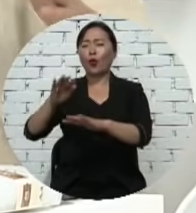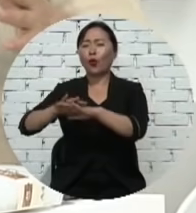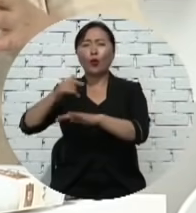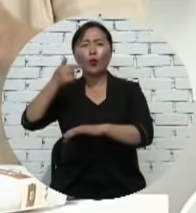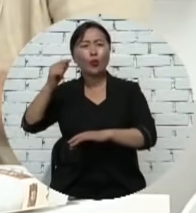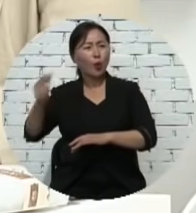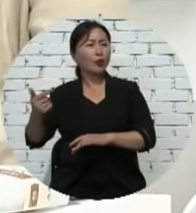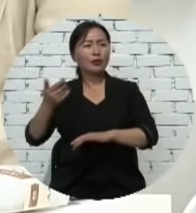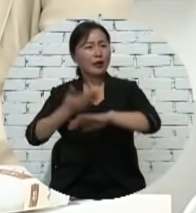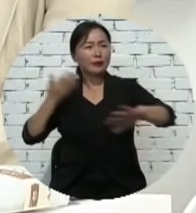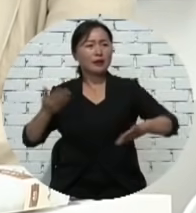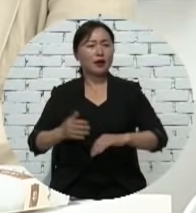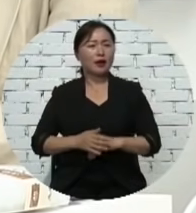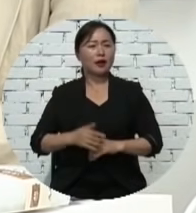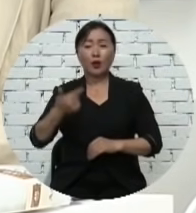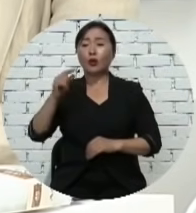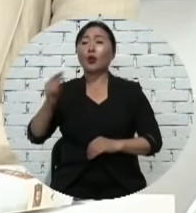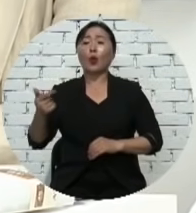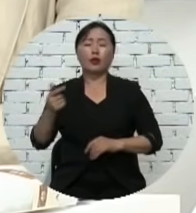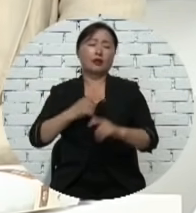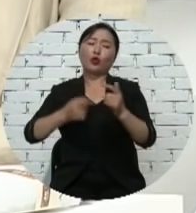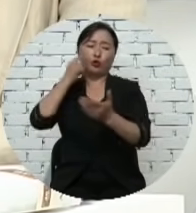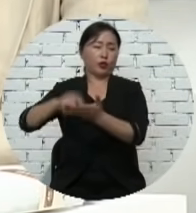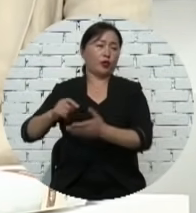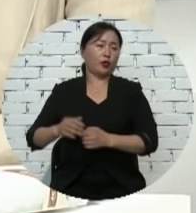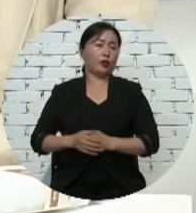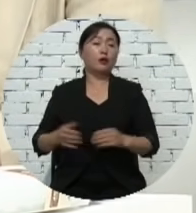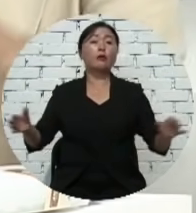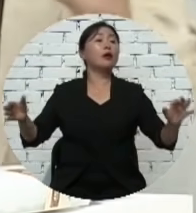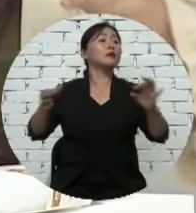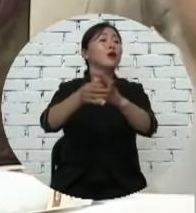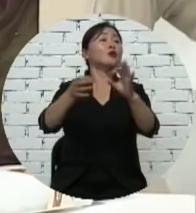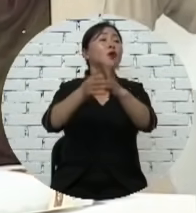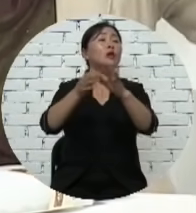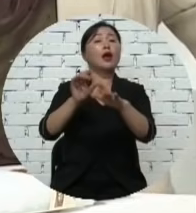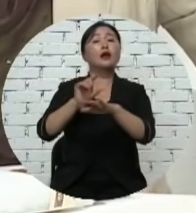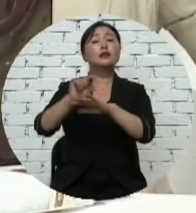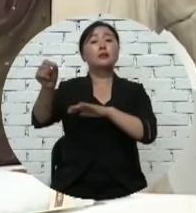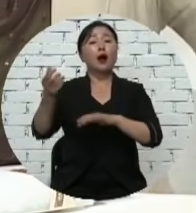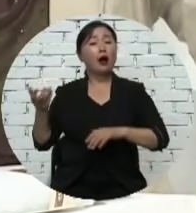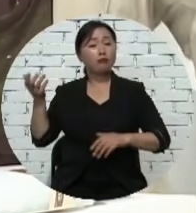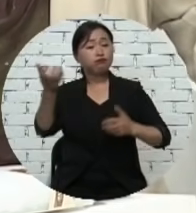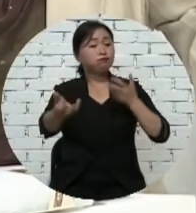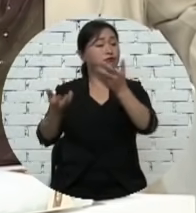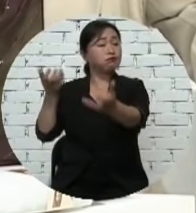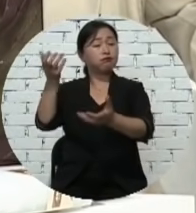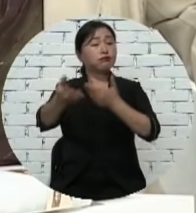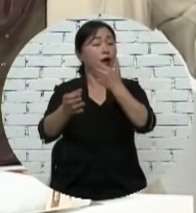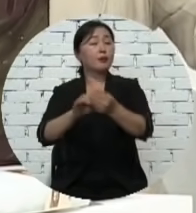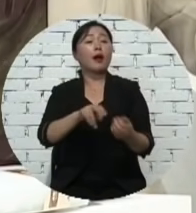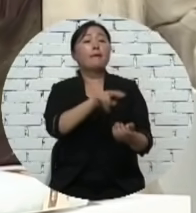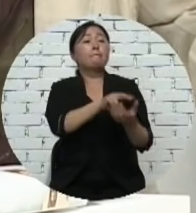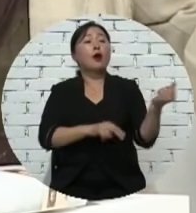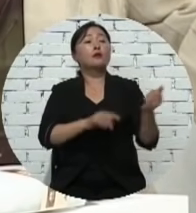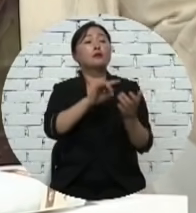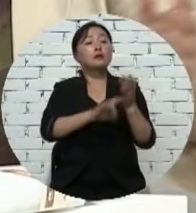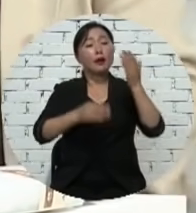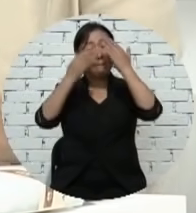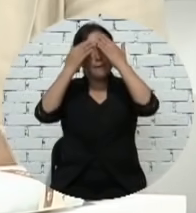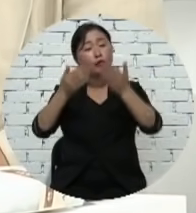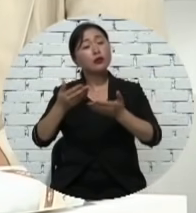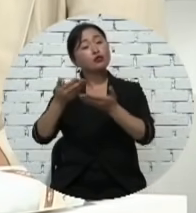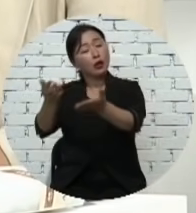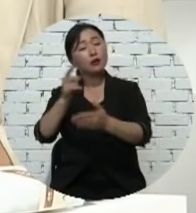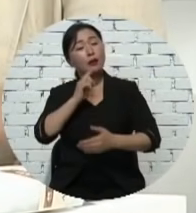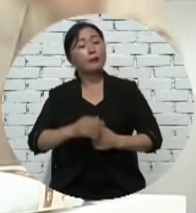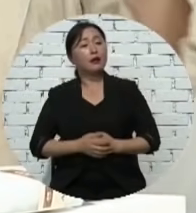아니 논하고 해달래. 논이 더 쉽다니까 바다보다. 그럼 이게 연결되는 건데요. 지방으로 이사를 하면 양도소득세를 뭐 면제해주겠다고 예,